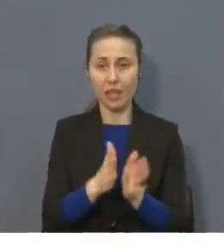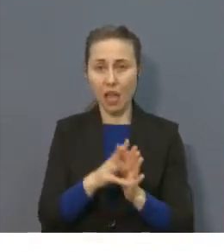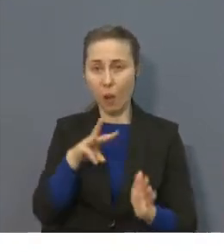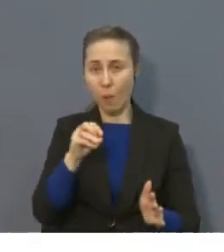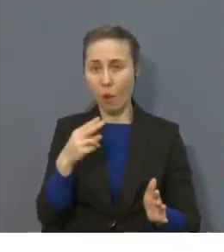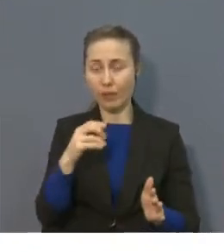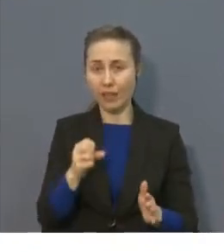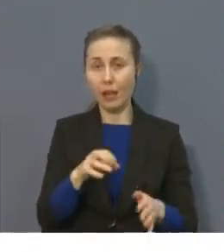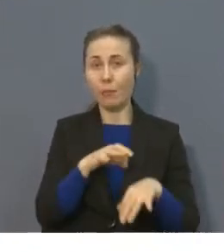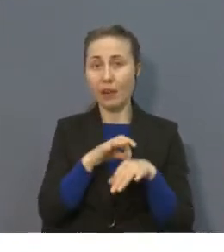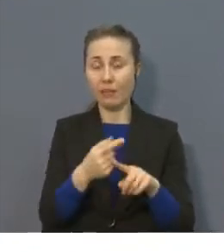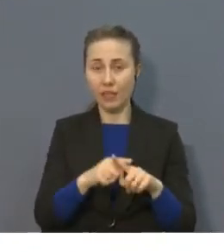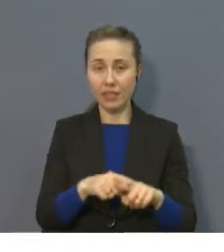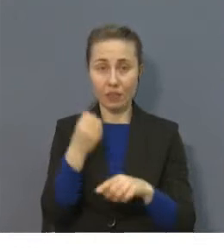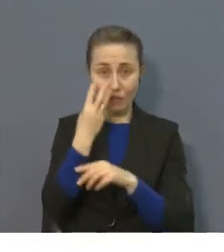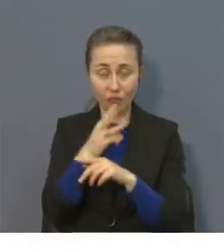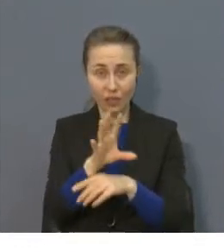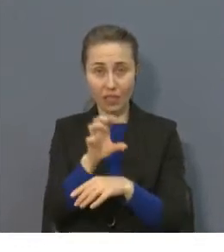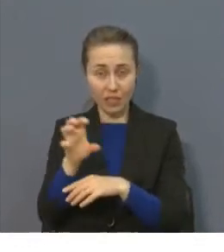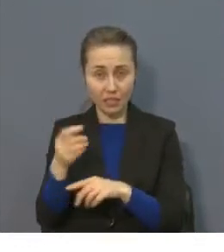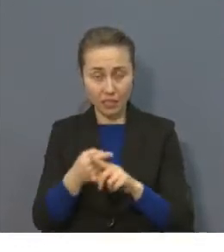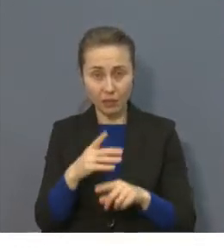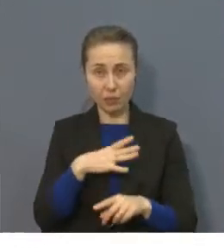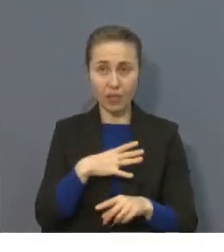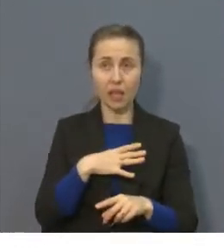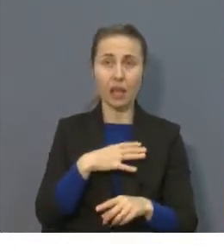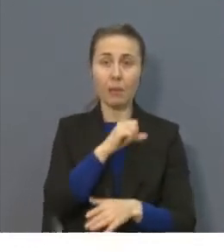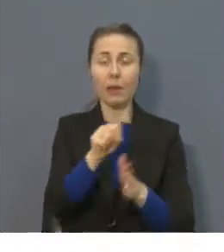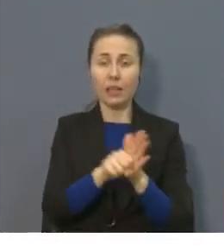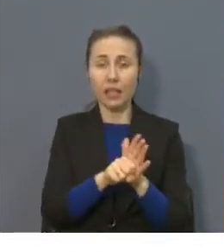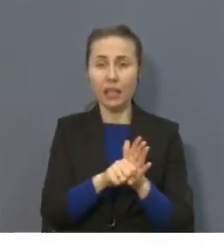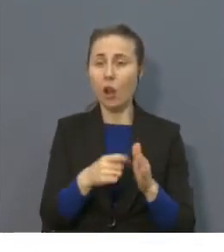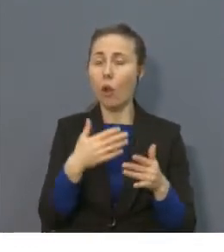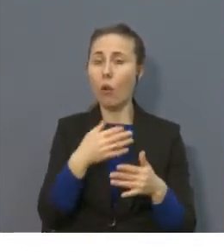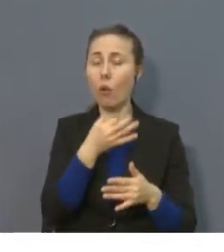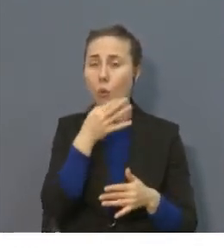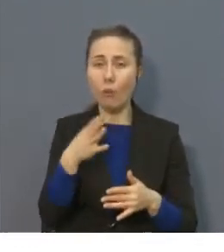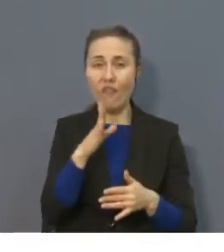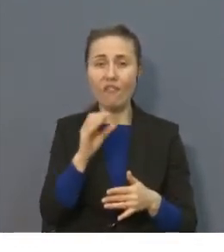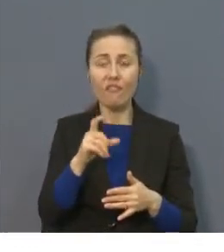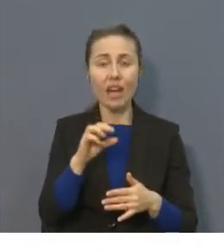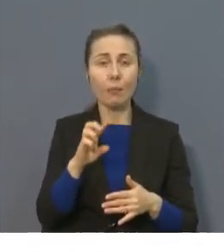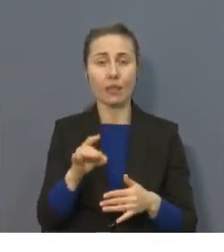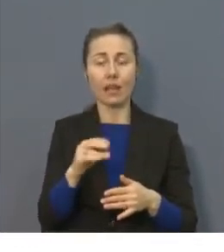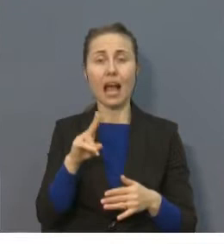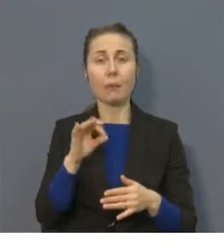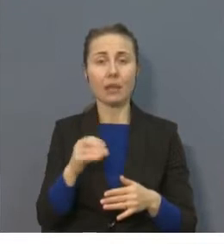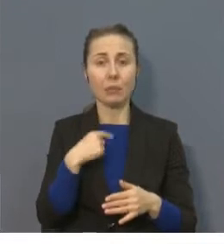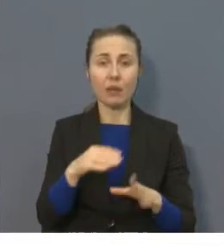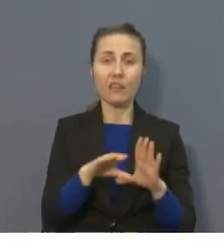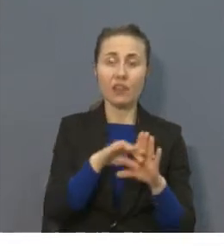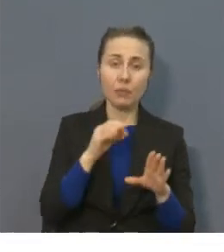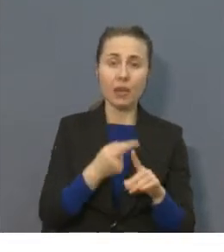фотосессиялар. Ол қалай болады? Ол дегеніміз, яғни Zoom немесе FaceTime деген